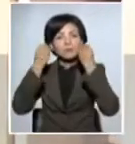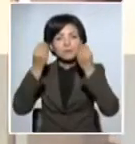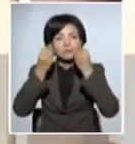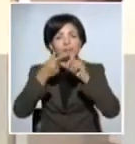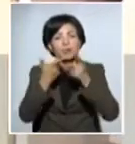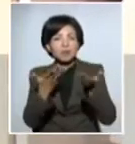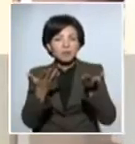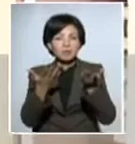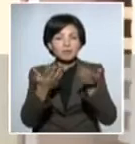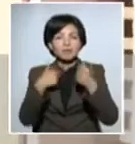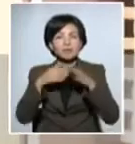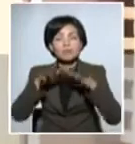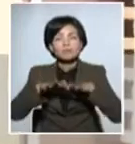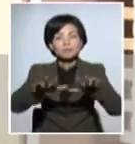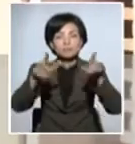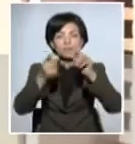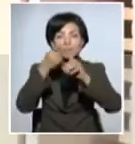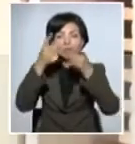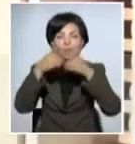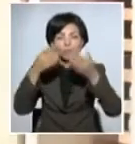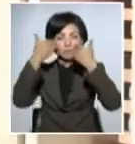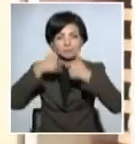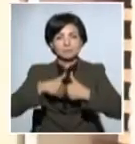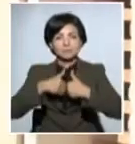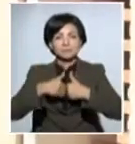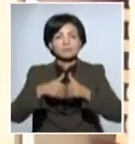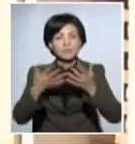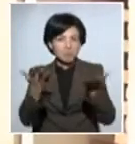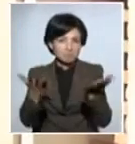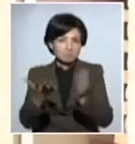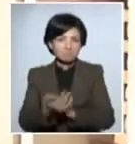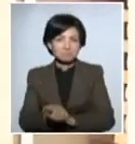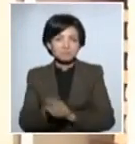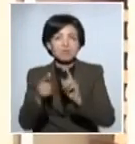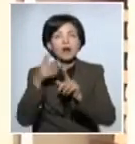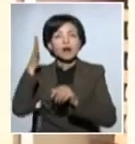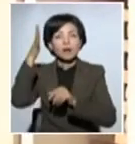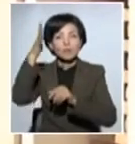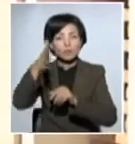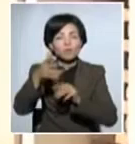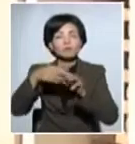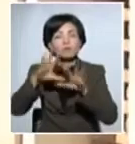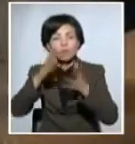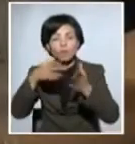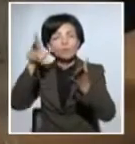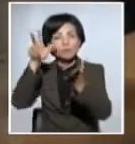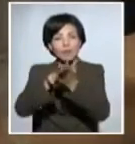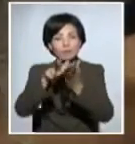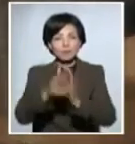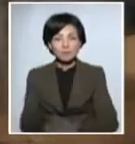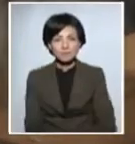كيفاش نرسخوا الديمقراطية في رواحنا، وكيفاش في مستقبلنا كيفاش نجم نطبقوها.